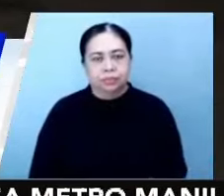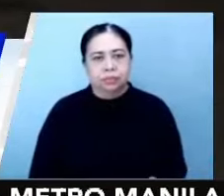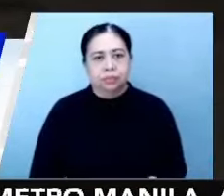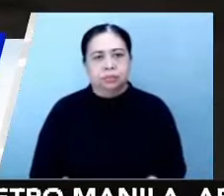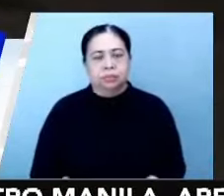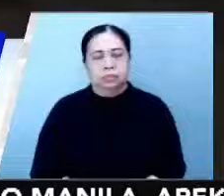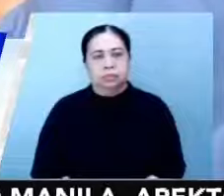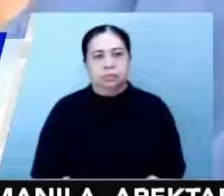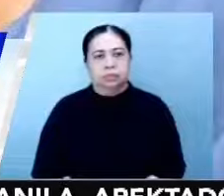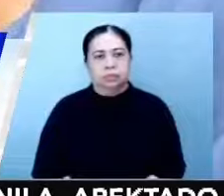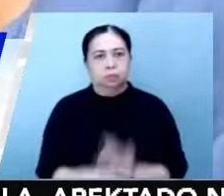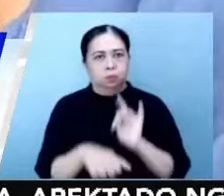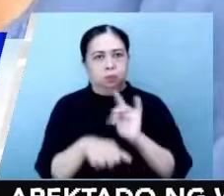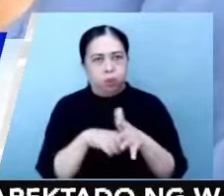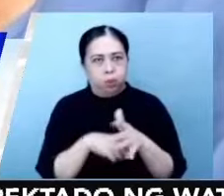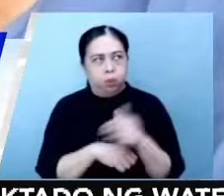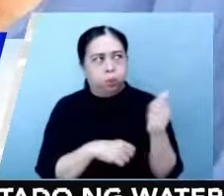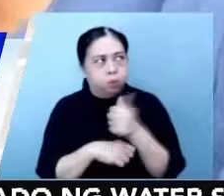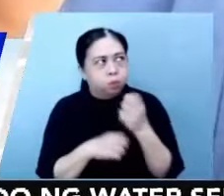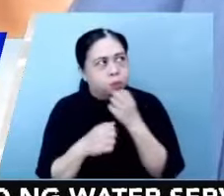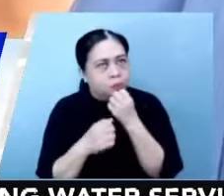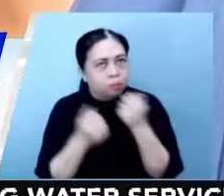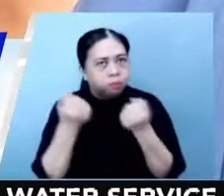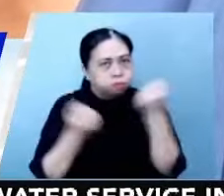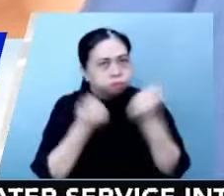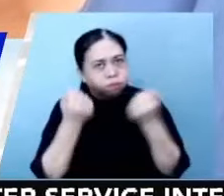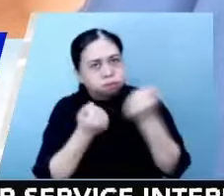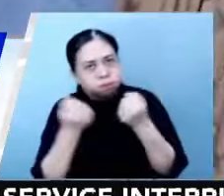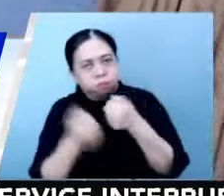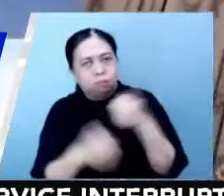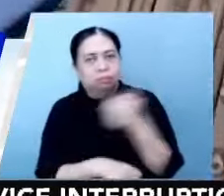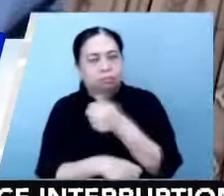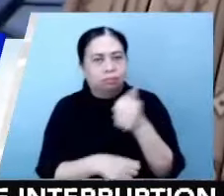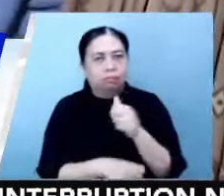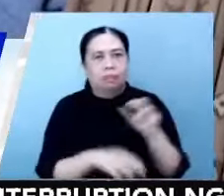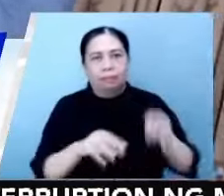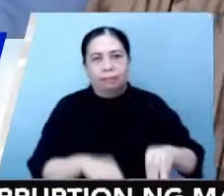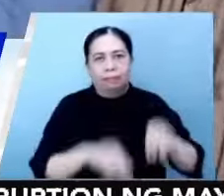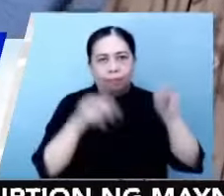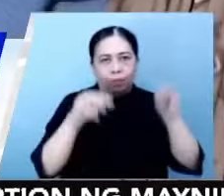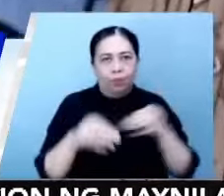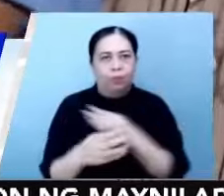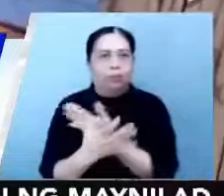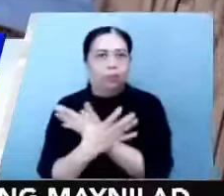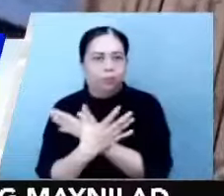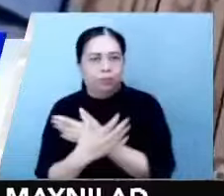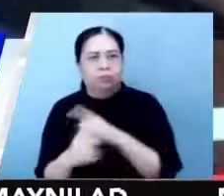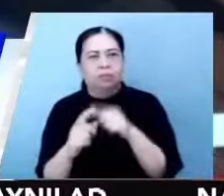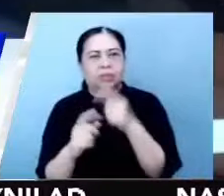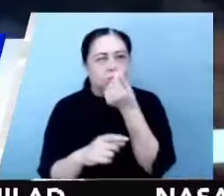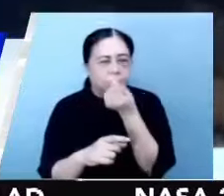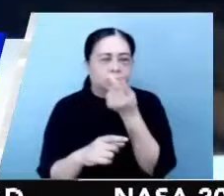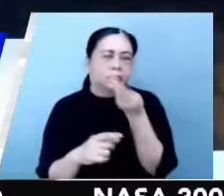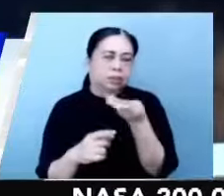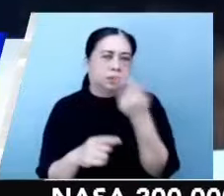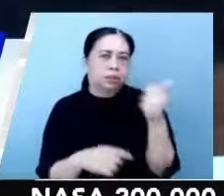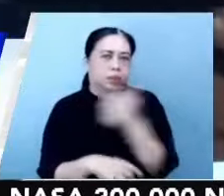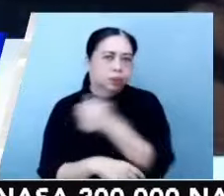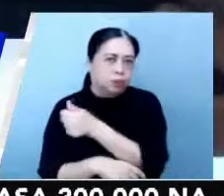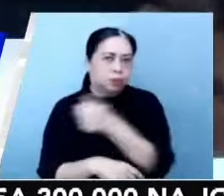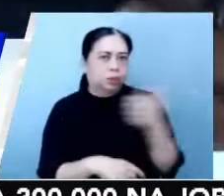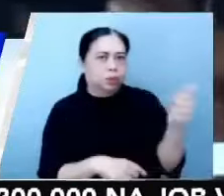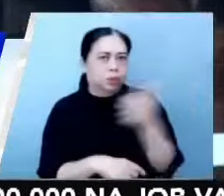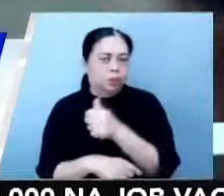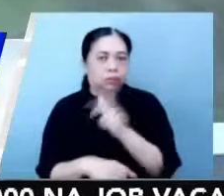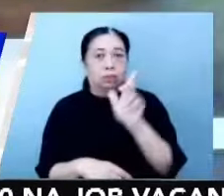Maagang bumiyahe ang jeepney driver na si Mang Ricardo sa rutang Malabon Monumento. Pero ilang ikot lang daw ang gagawin niya dahil makikiisa siya sa